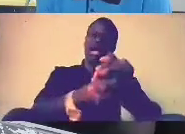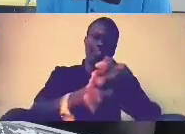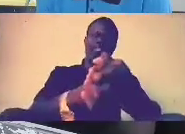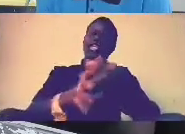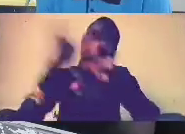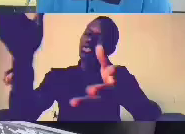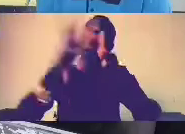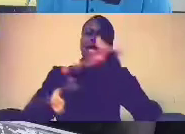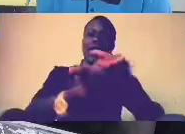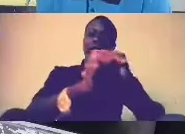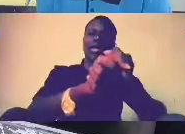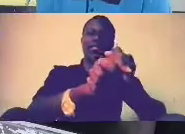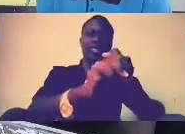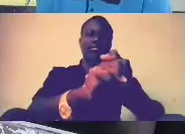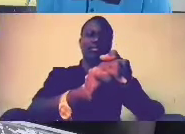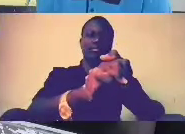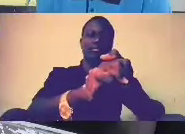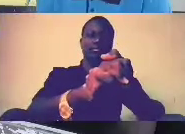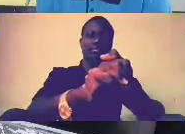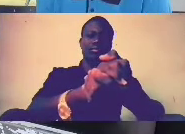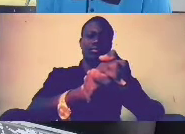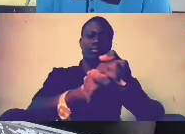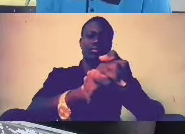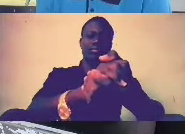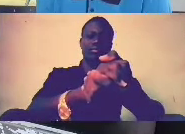utiliser pour arriver là où tu veux être arrivé.